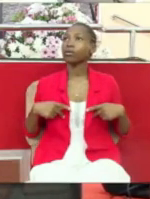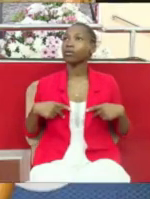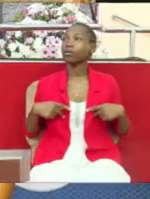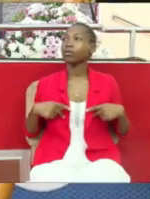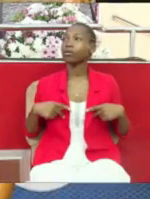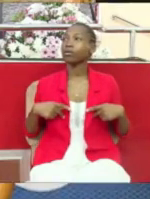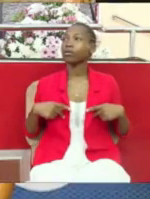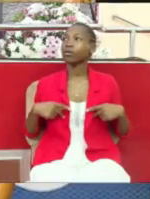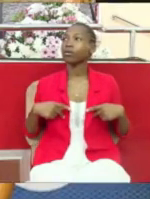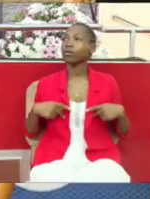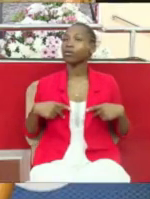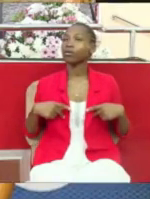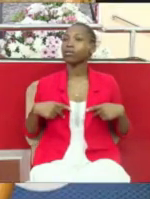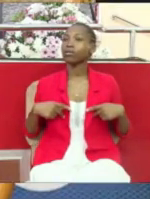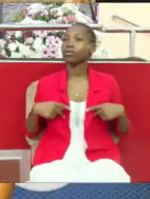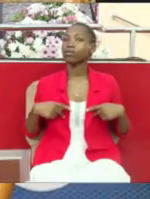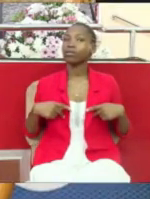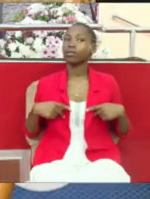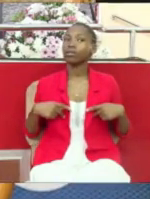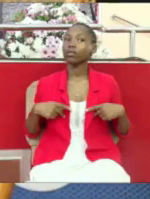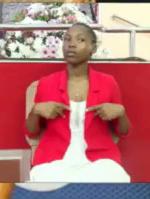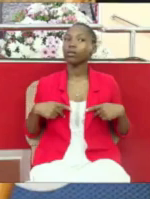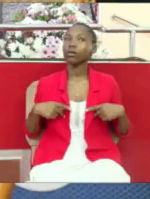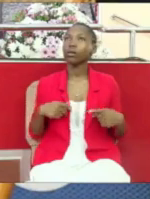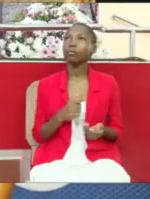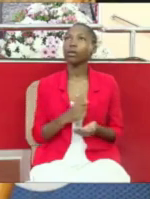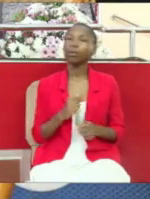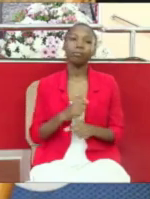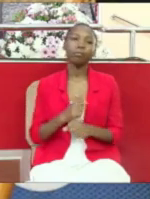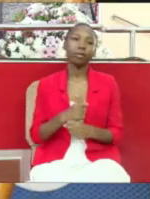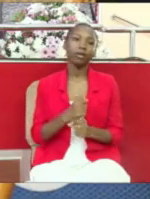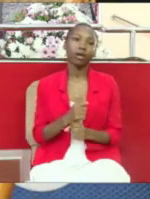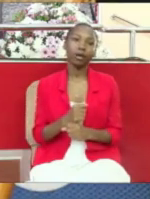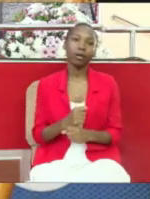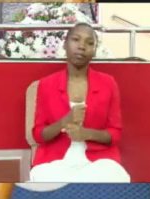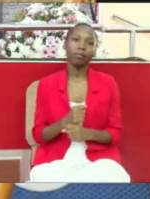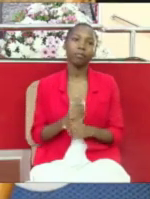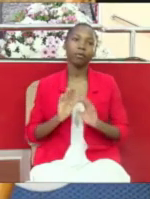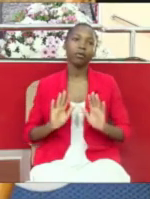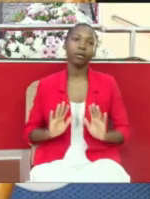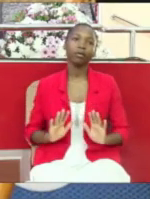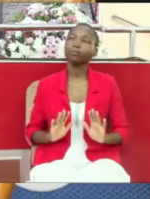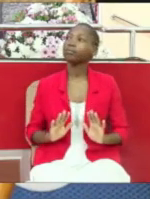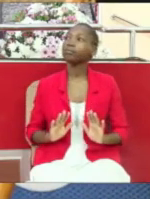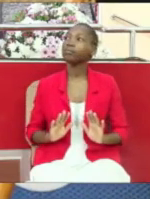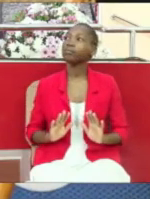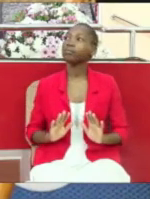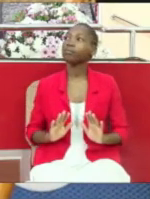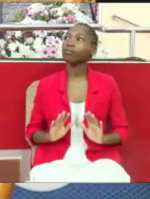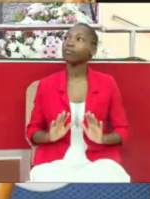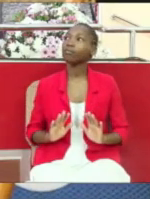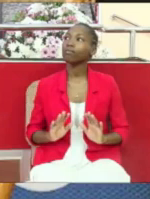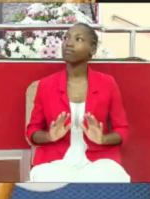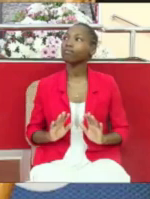a bull. Si wawe fahali, but to be an ox. Lakini wawe ngombe ambaye, ndume ambaye